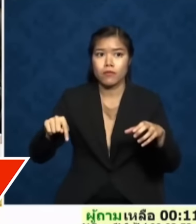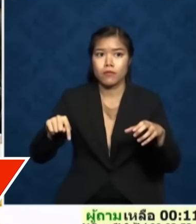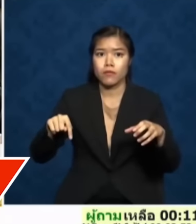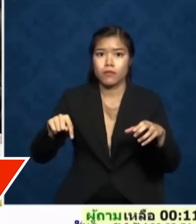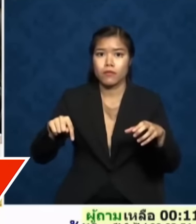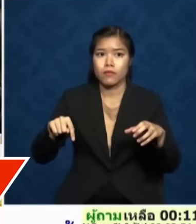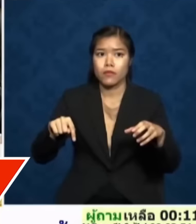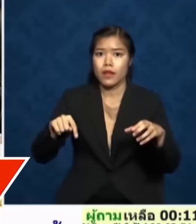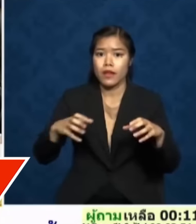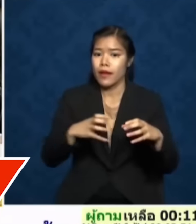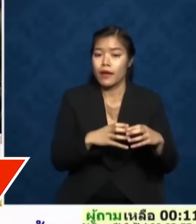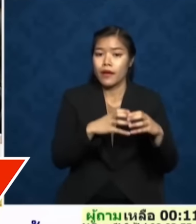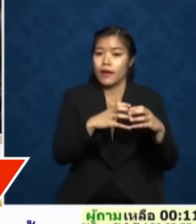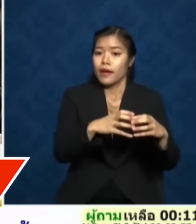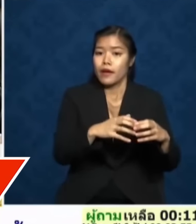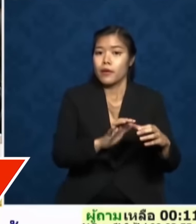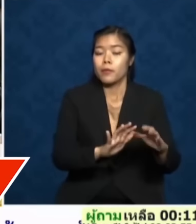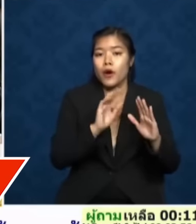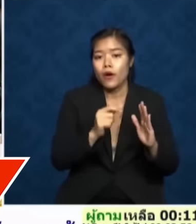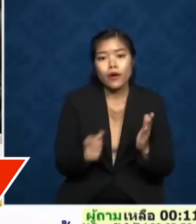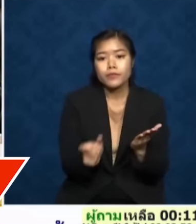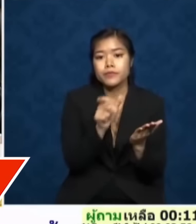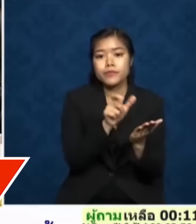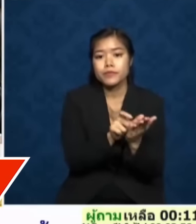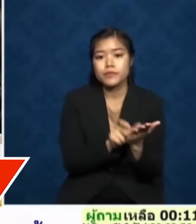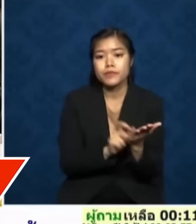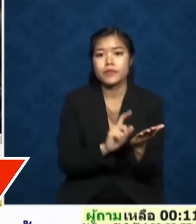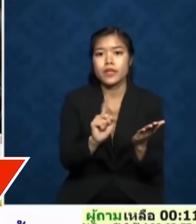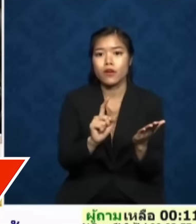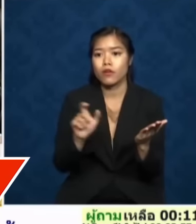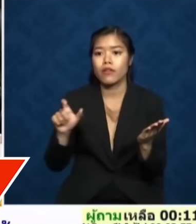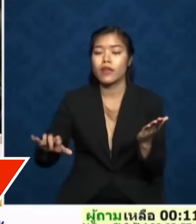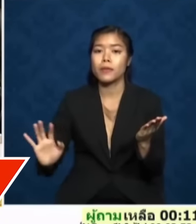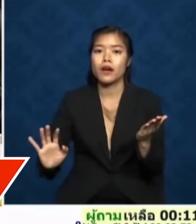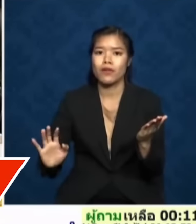หม่เพียงฝ่ายเดียวมันต้องมีฝ่ายหนึ่ง